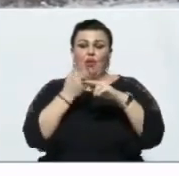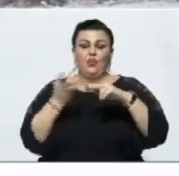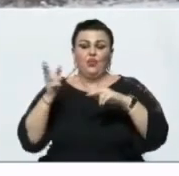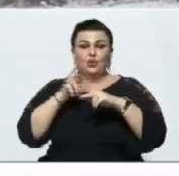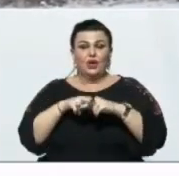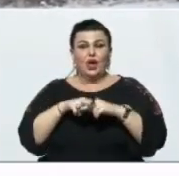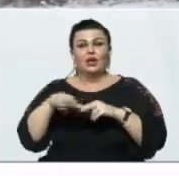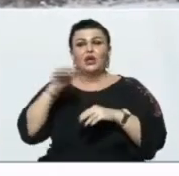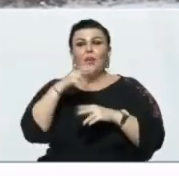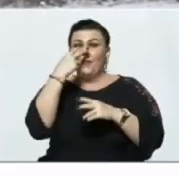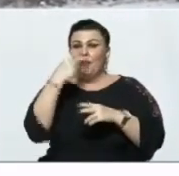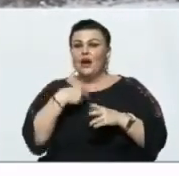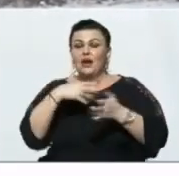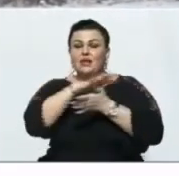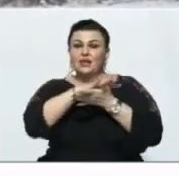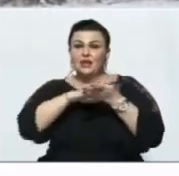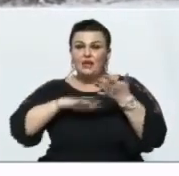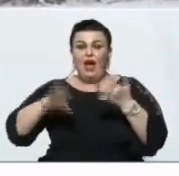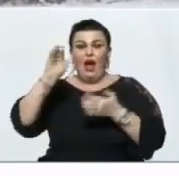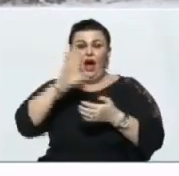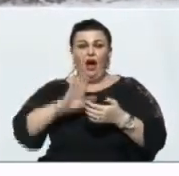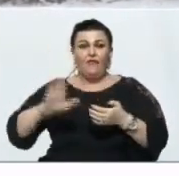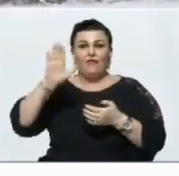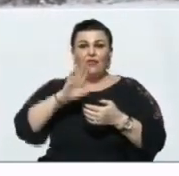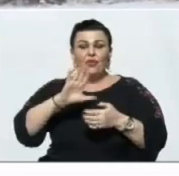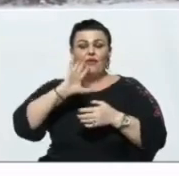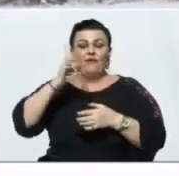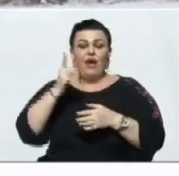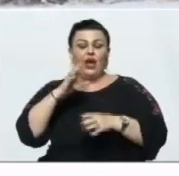isə bizə baxmağa davam edin, çünki Avropadan